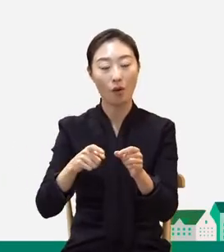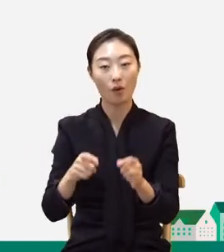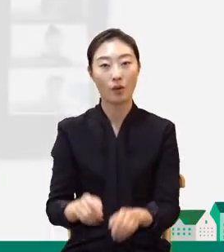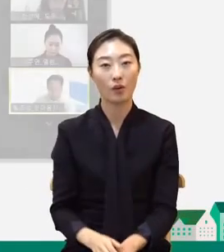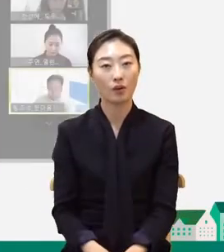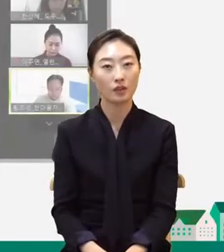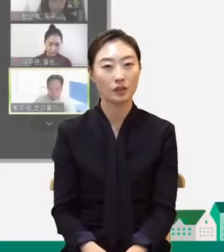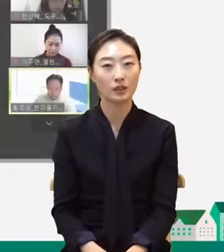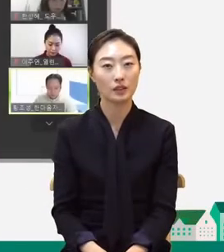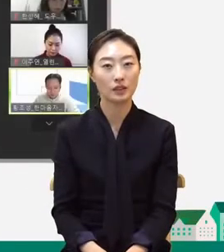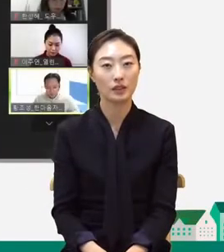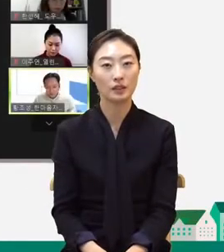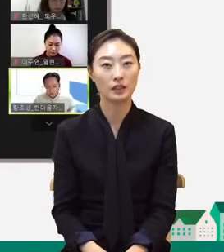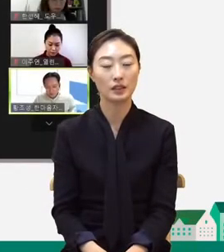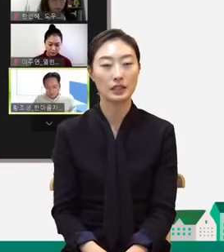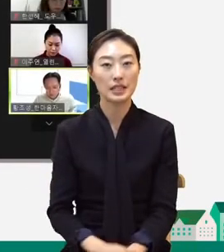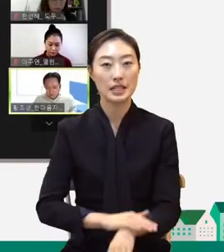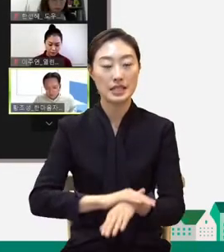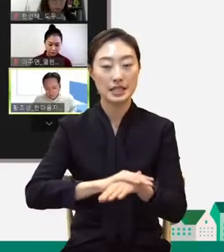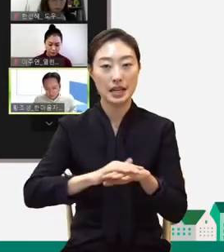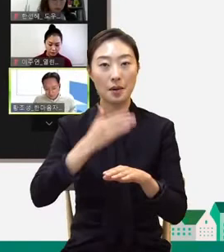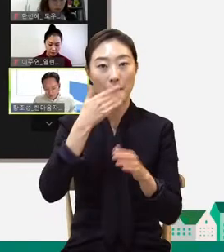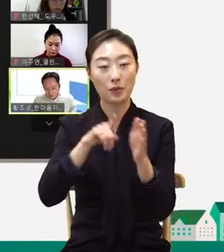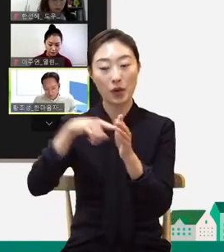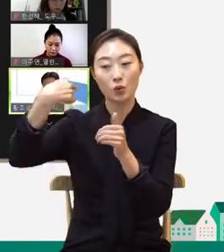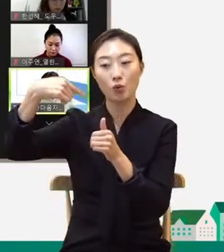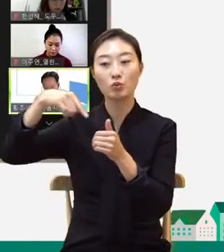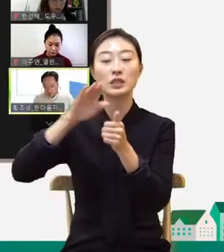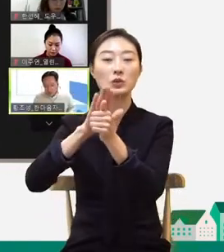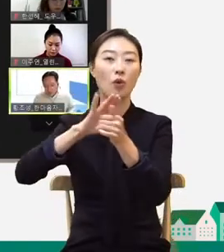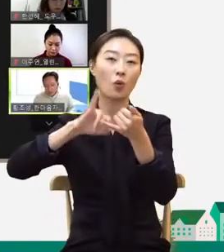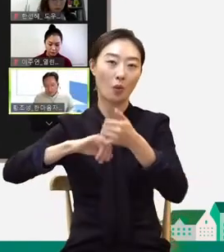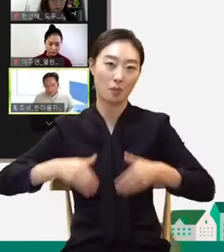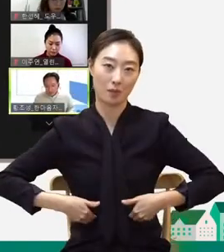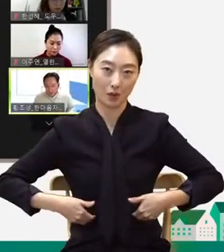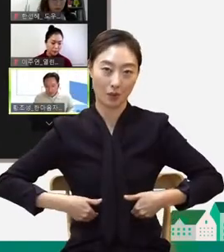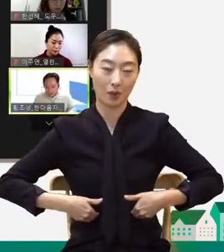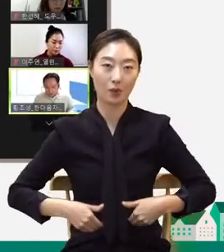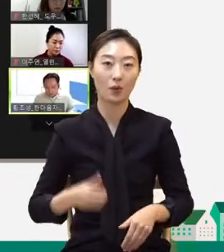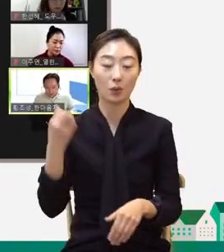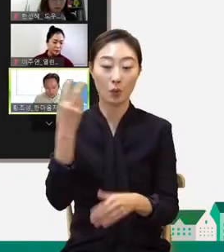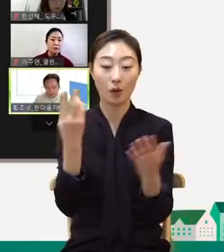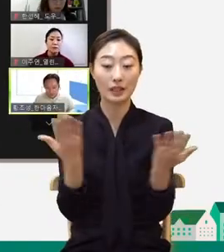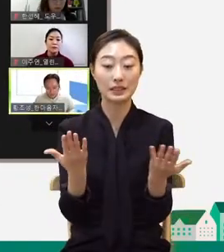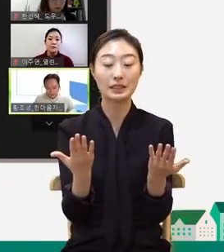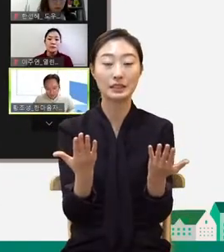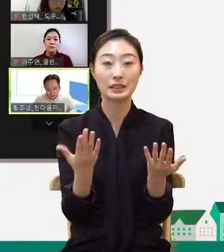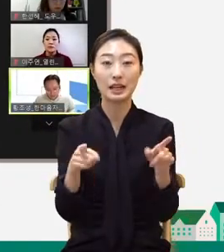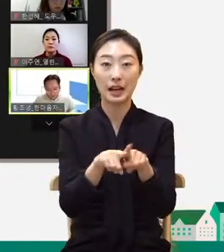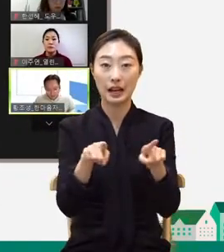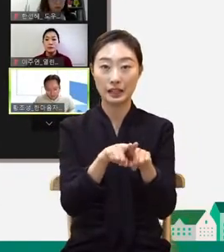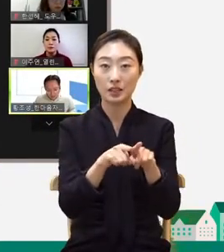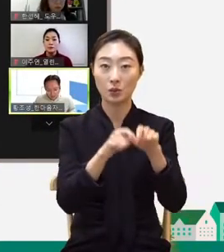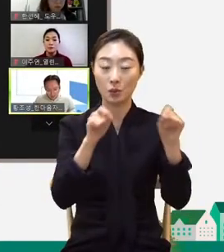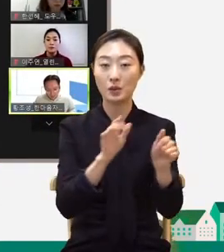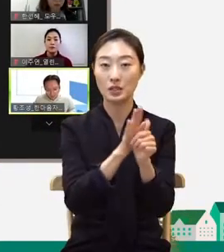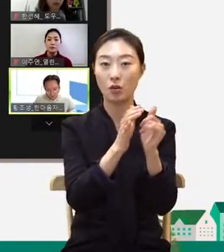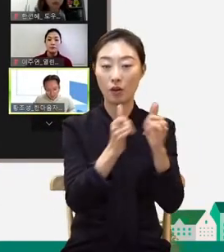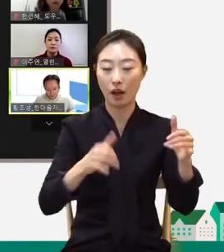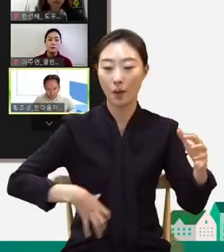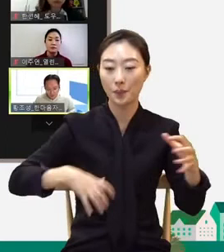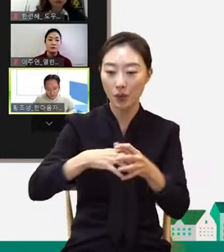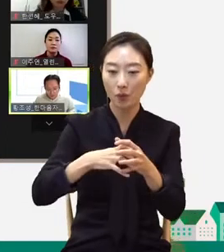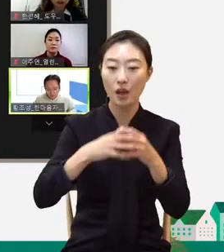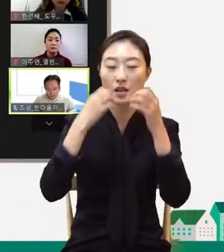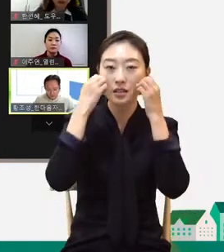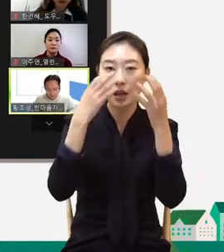기술이든 회복이든 전문성을 키울 수 있는 교육 지원이 필요합니다. 또 같이 일하는 동료지원가들과 협력하면서 서로